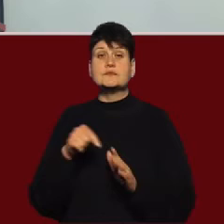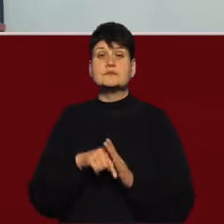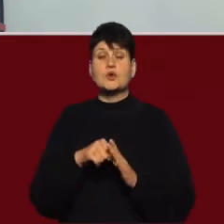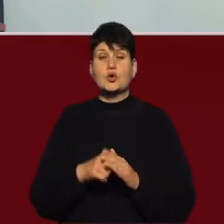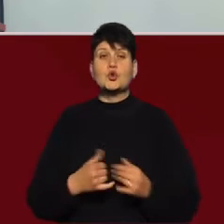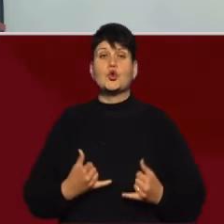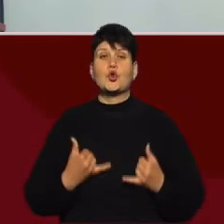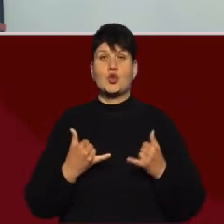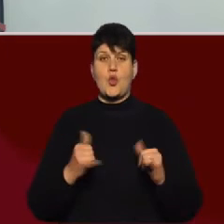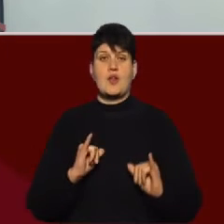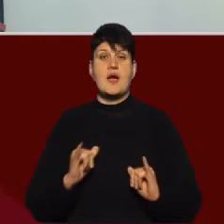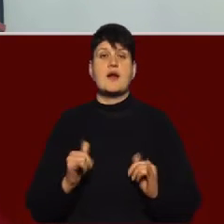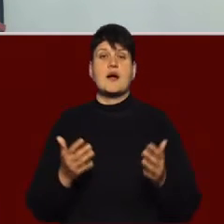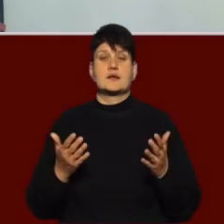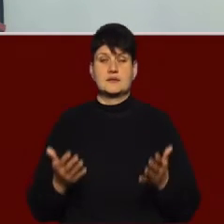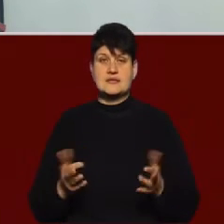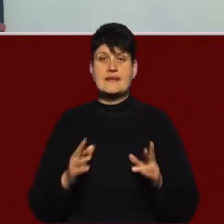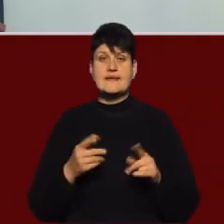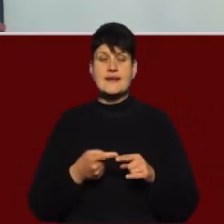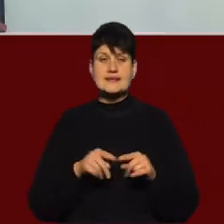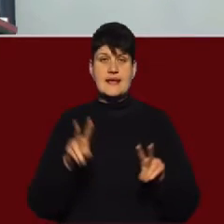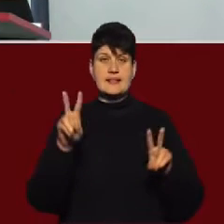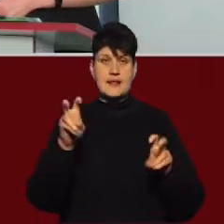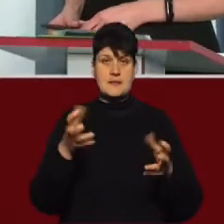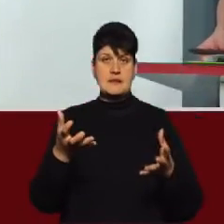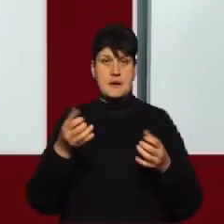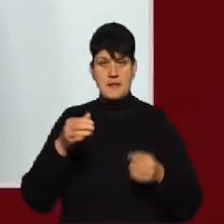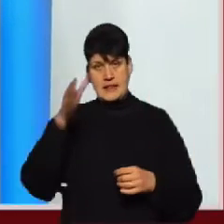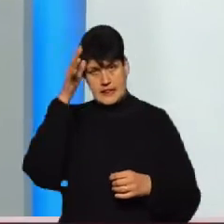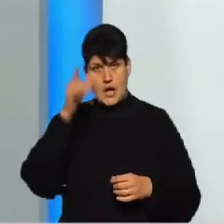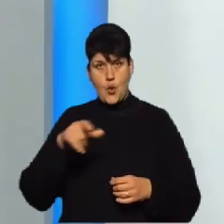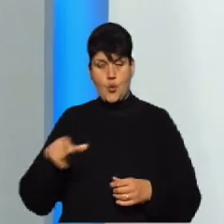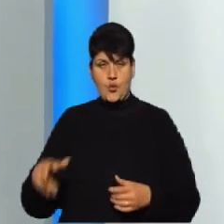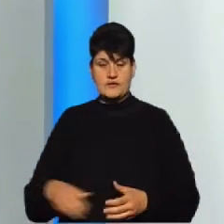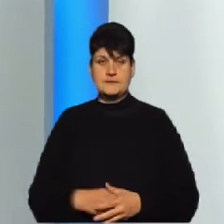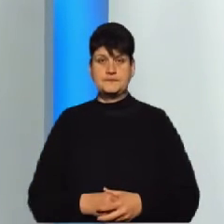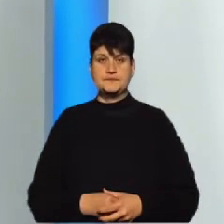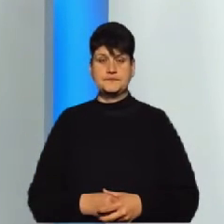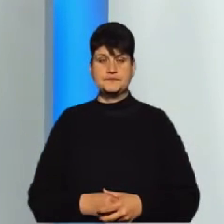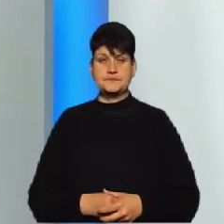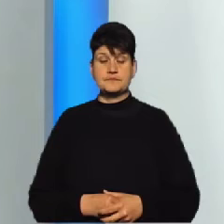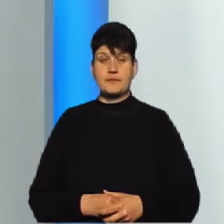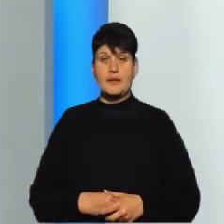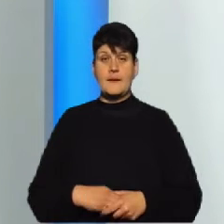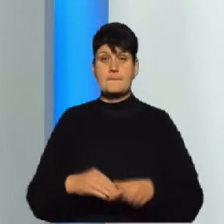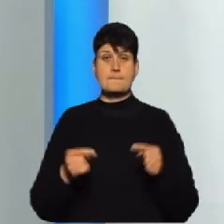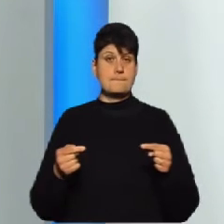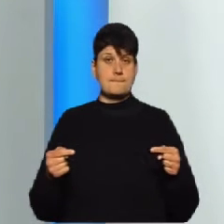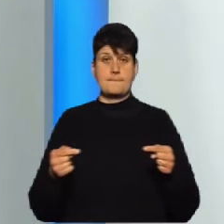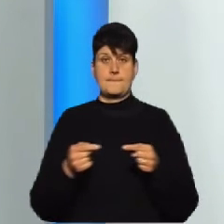те, як цей термін сприймають науковці. Щось таке середньостатистичне. Буквально цей термін